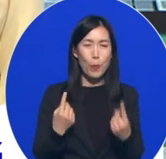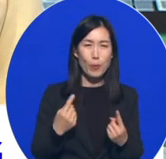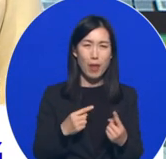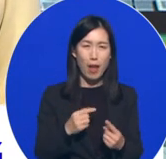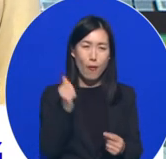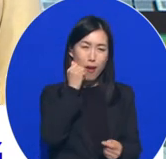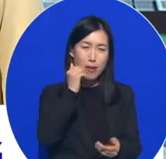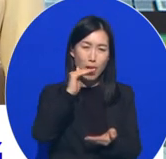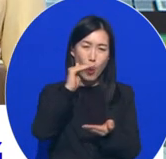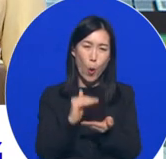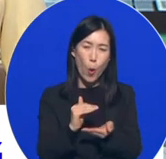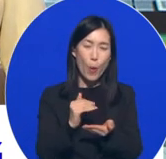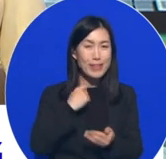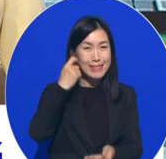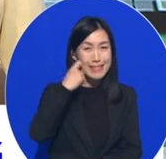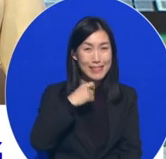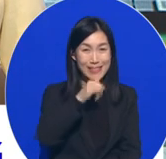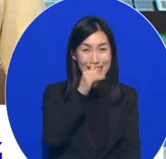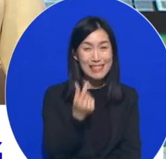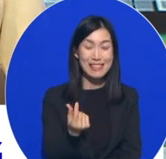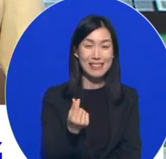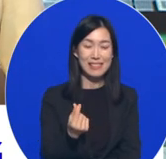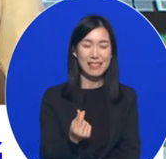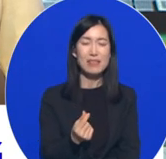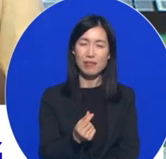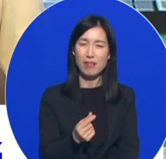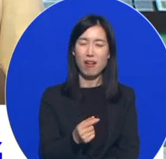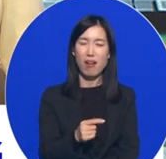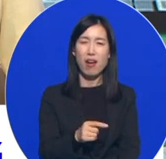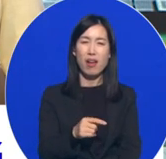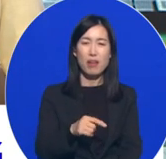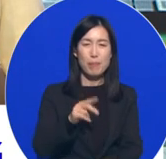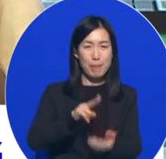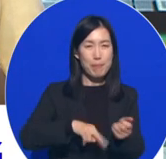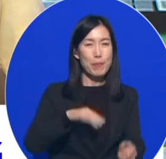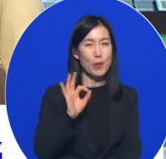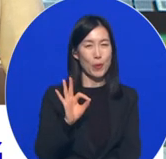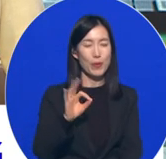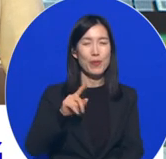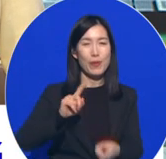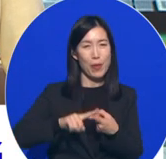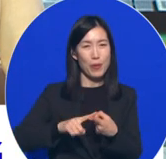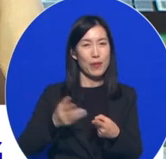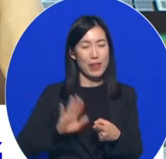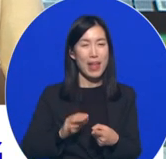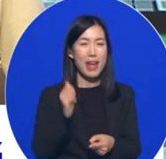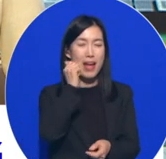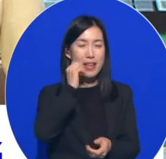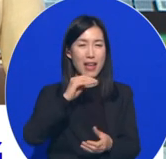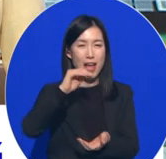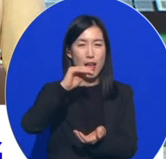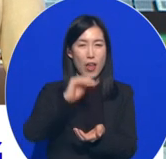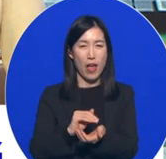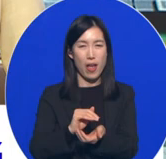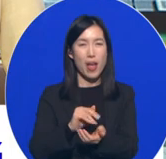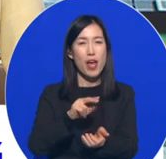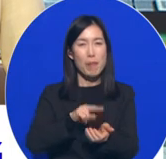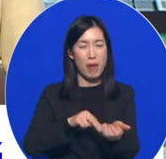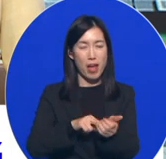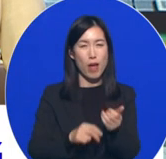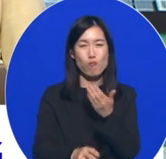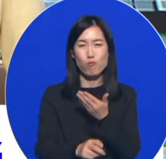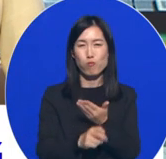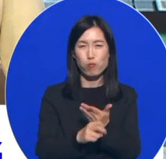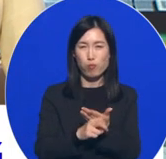의심해본 적 있으십니까 정부가 가격은 유지한 채 용량을 하는 식품 업체들의 편법 인상 행위에